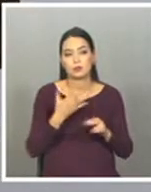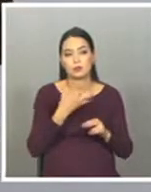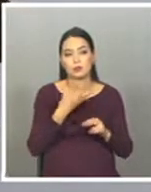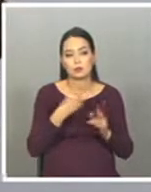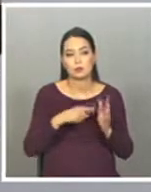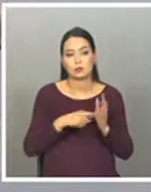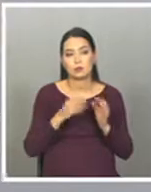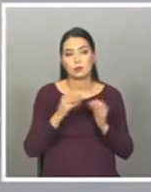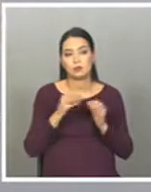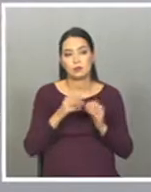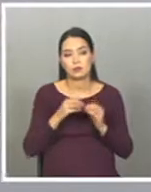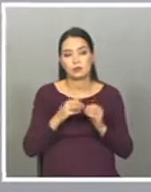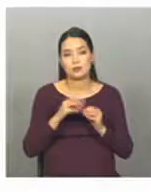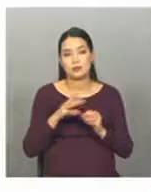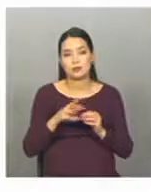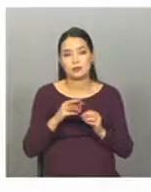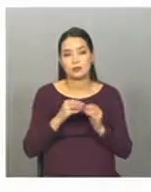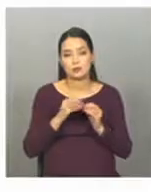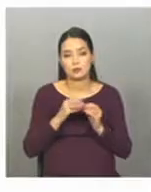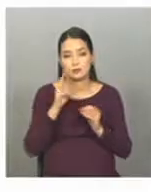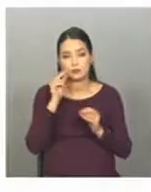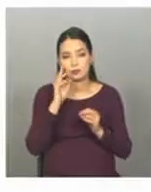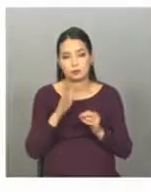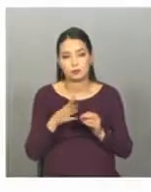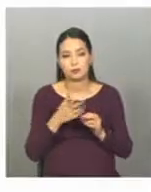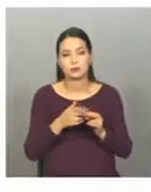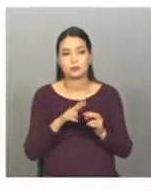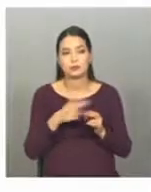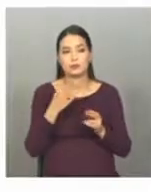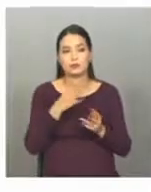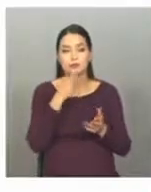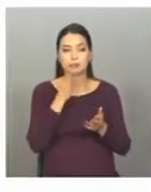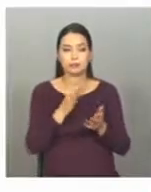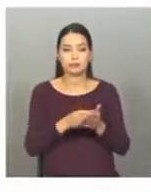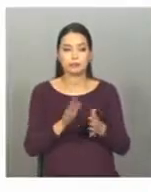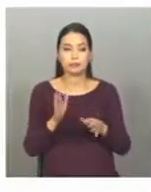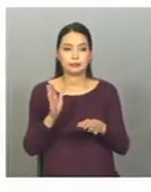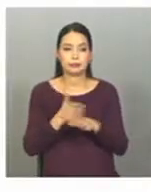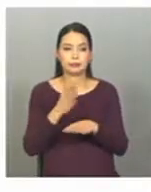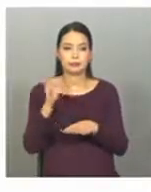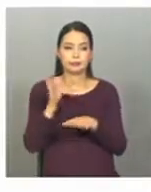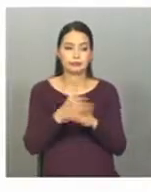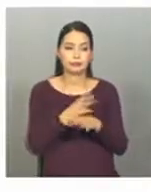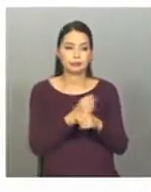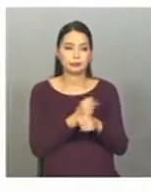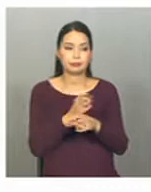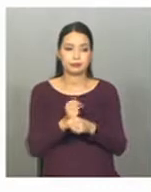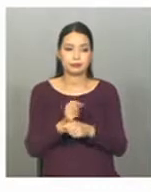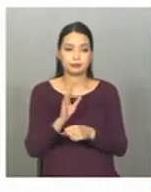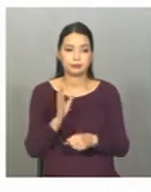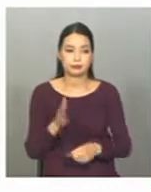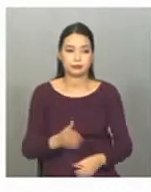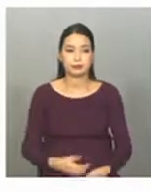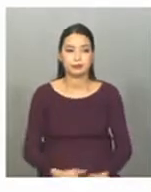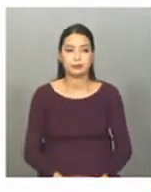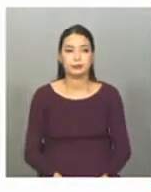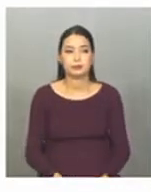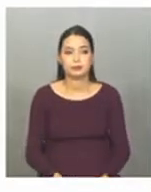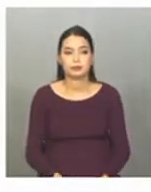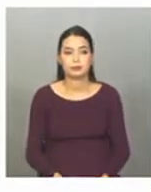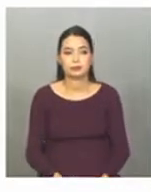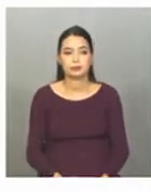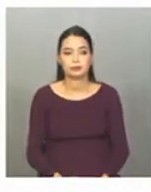дәрежесі. Бұл жерде жұп дәреже болғандықтан минус таңбасы жойылады. n-ның 2-ден 3 дәрежесі мен n-ның 2-ден 3 дәрежесі